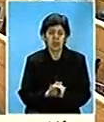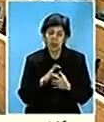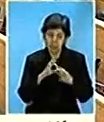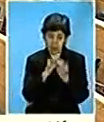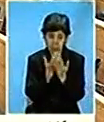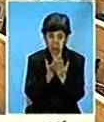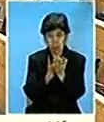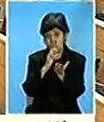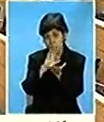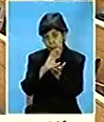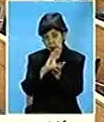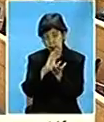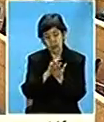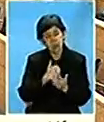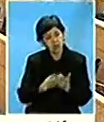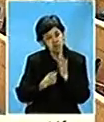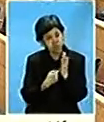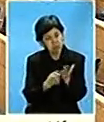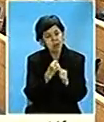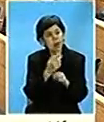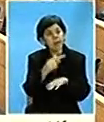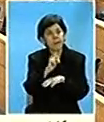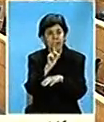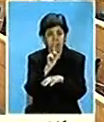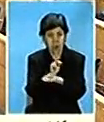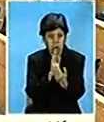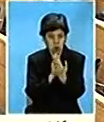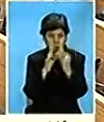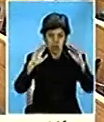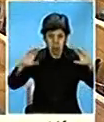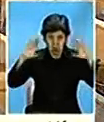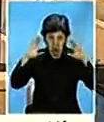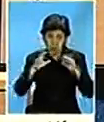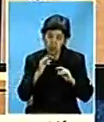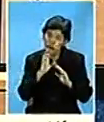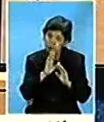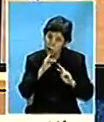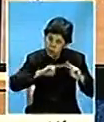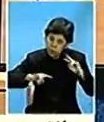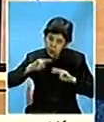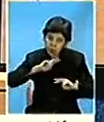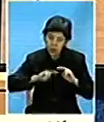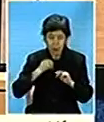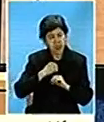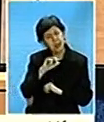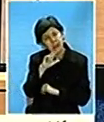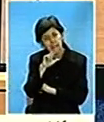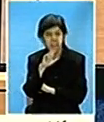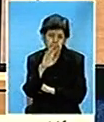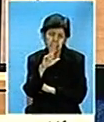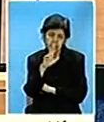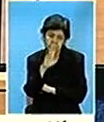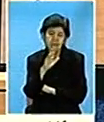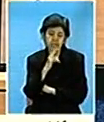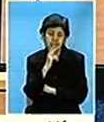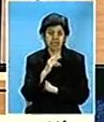บประมาณที่จะขอเรียนเสนอผ่านท่านประธานไปยังรัฐบาลเพื่อให้นำไปพิจารณา 3-4 ประการเท่าที่เวลาจะ